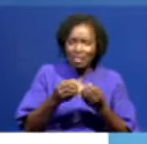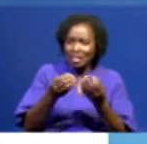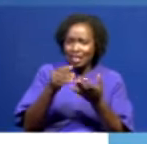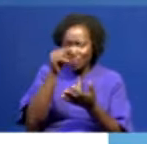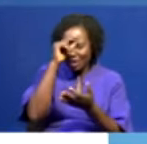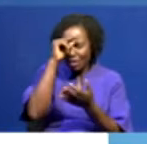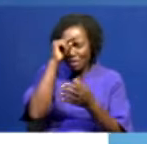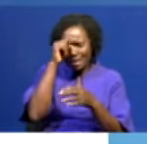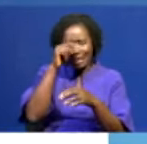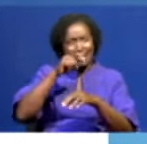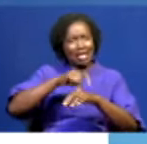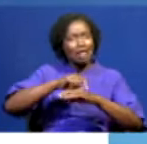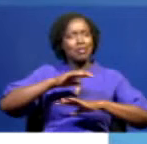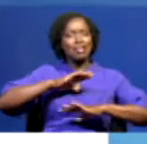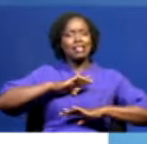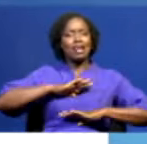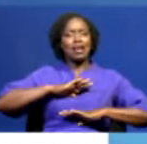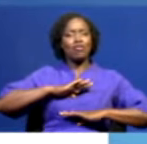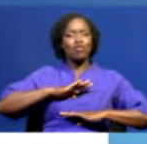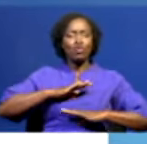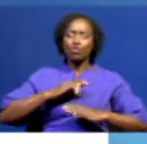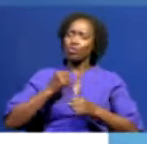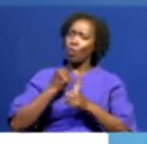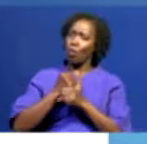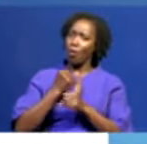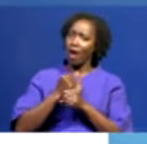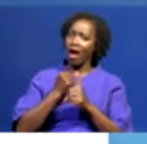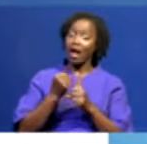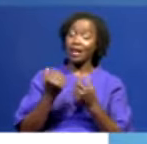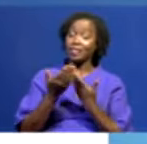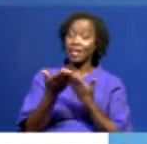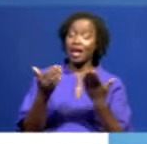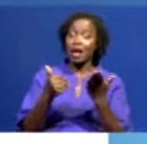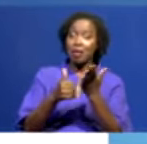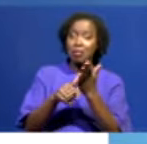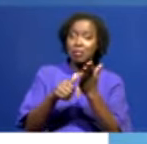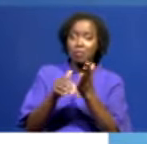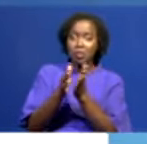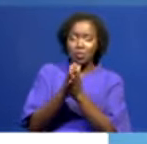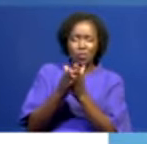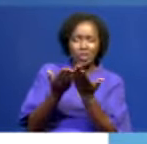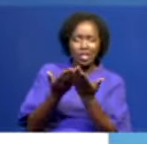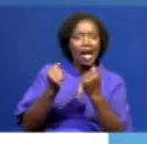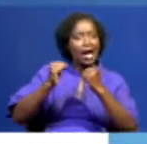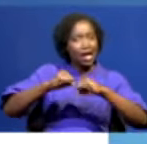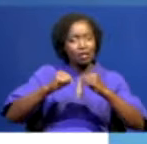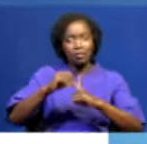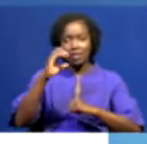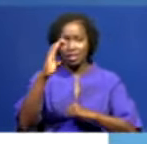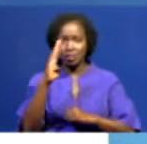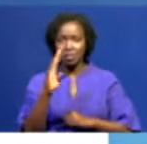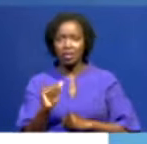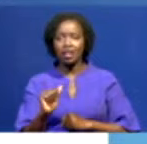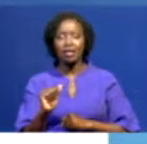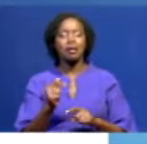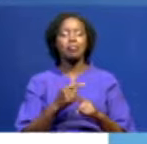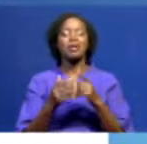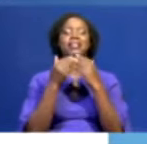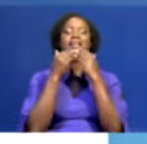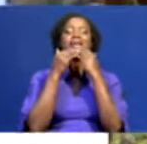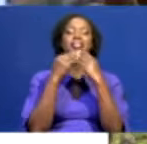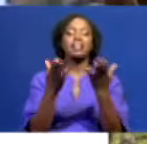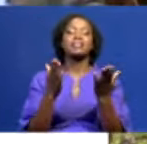muda wa kutosha kushughulikia masuala yanayofungamana na mkataba wa nyongeza ya mshahara, hakuna hatua yoyote